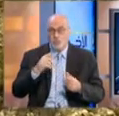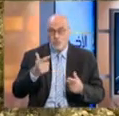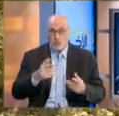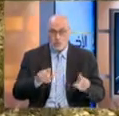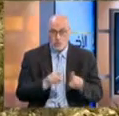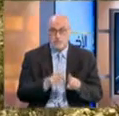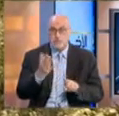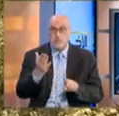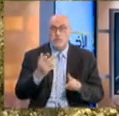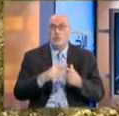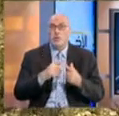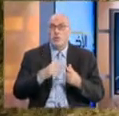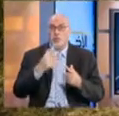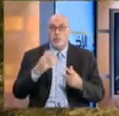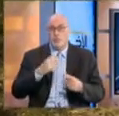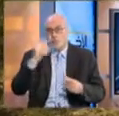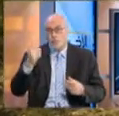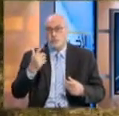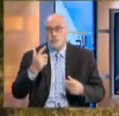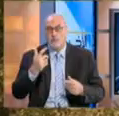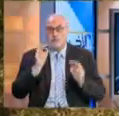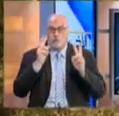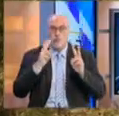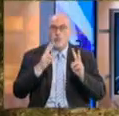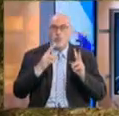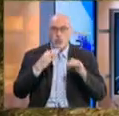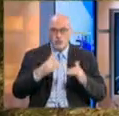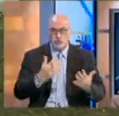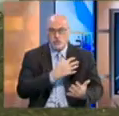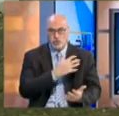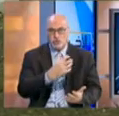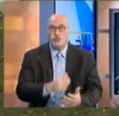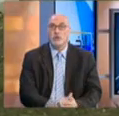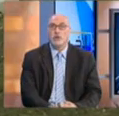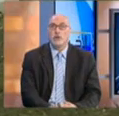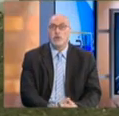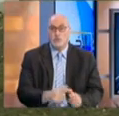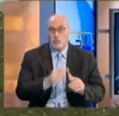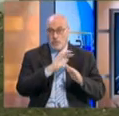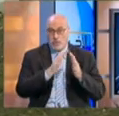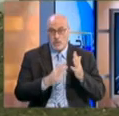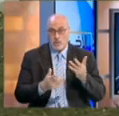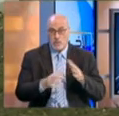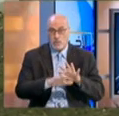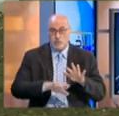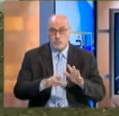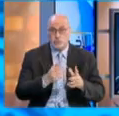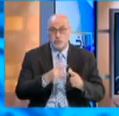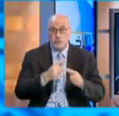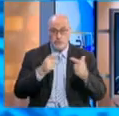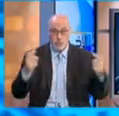من خلال استغلال الثروات الأخرى التي تزخر بها البلاد وفي عديد المجالات.